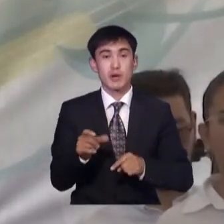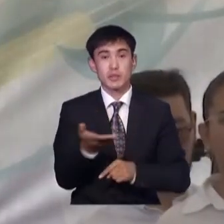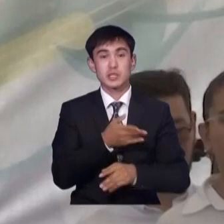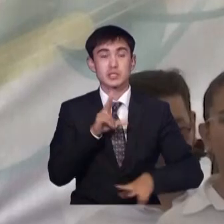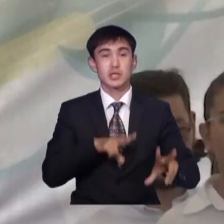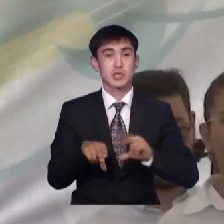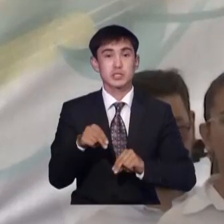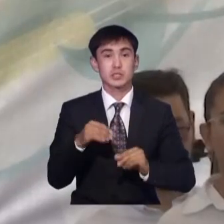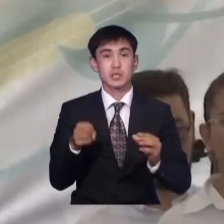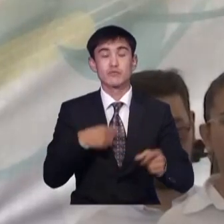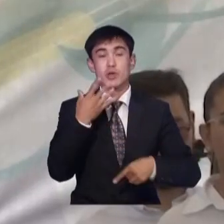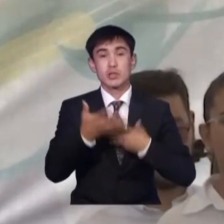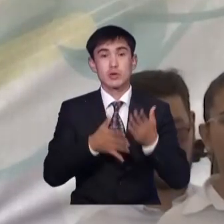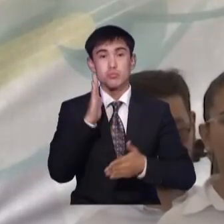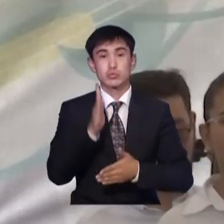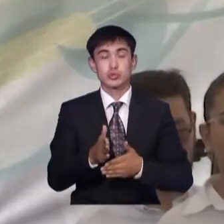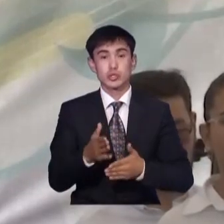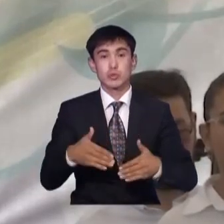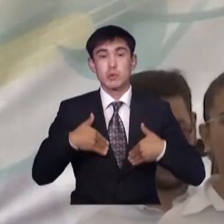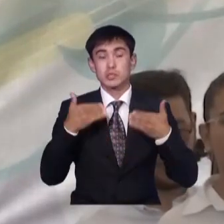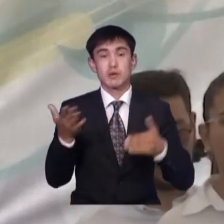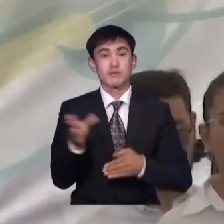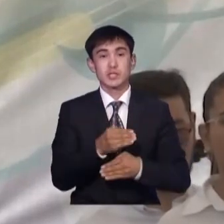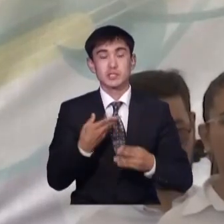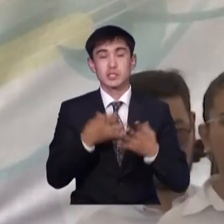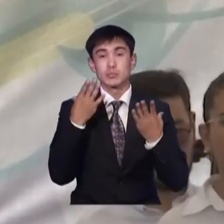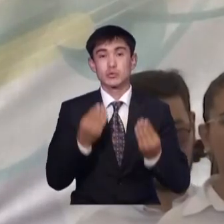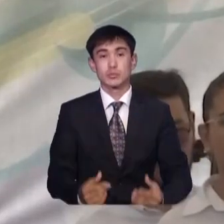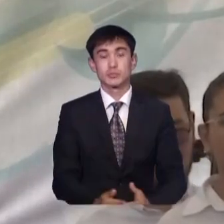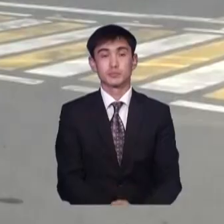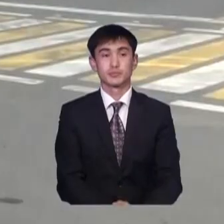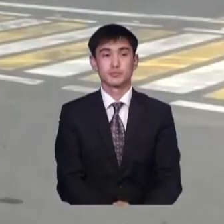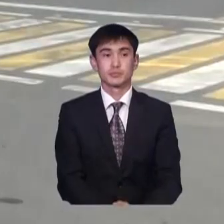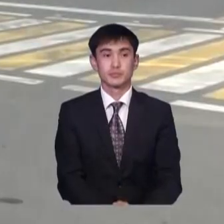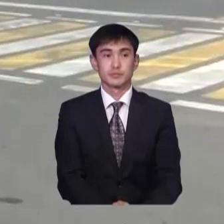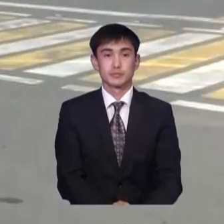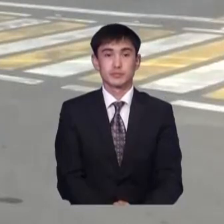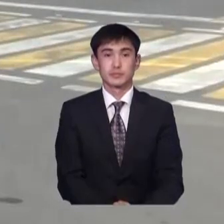наша надежда на светлое будущее. Еще раз поздравляю всех с этим днем.